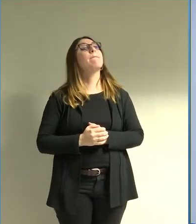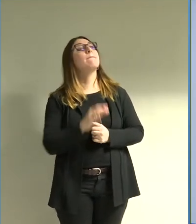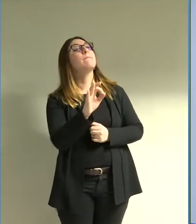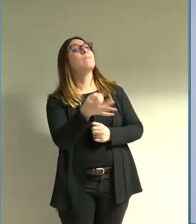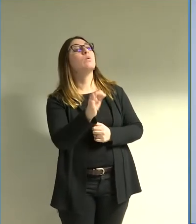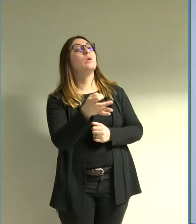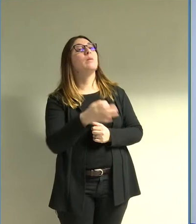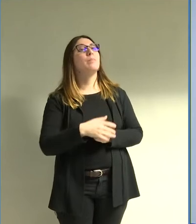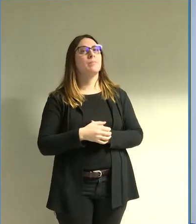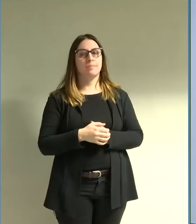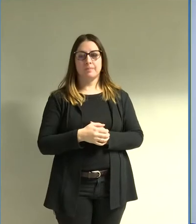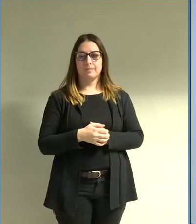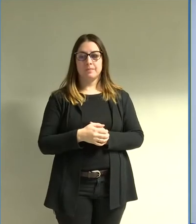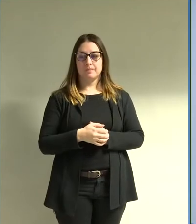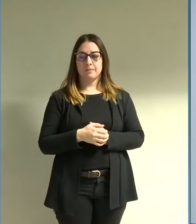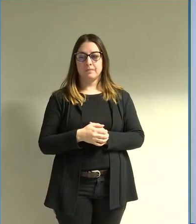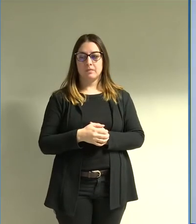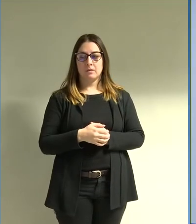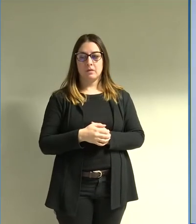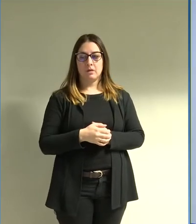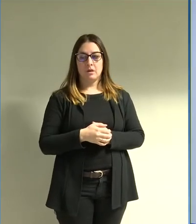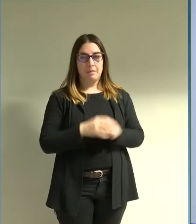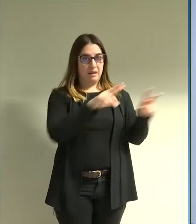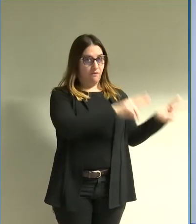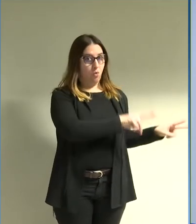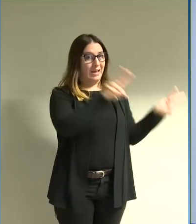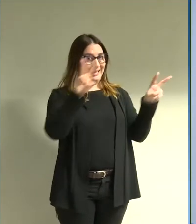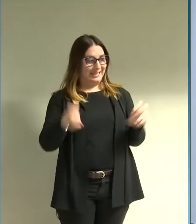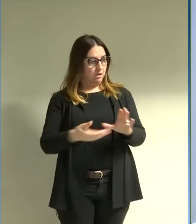par contre que héron le site y est